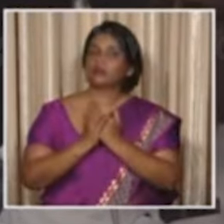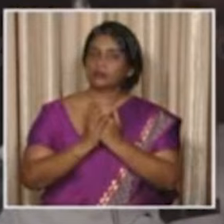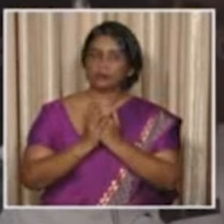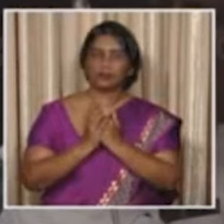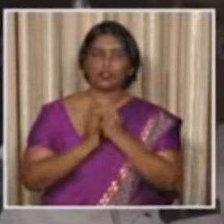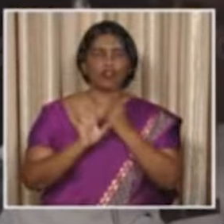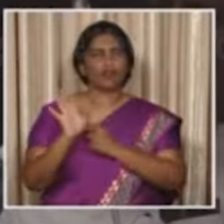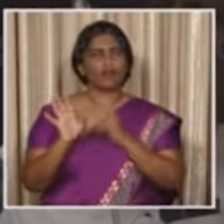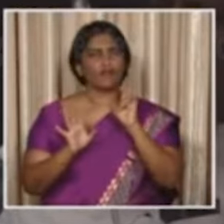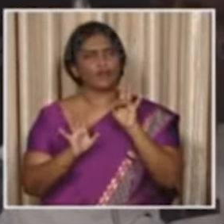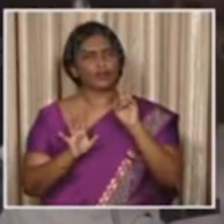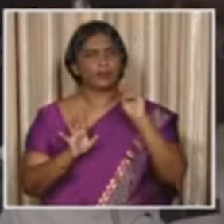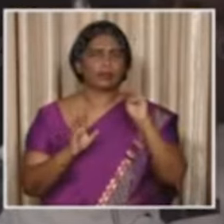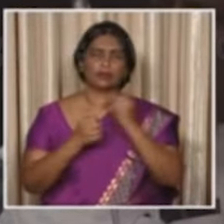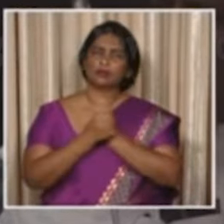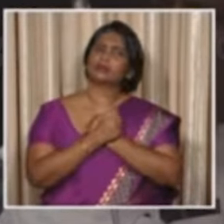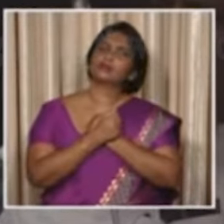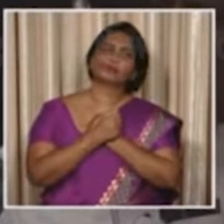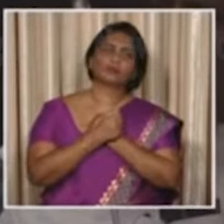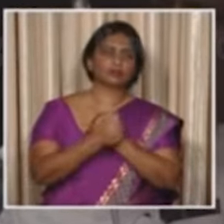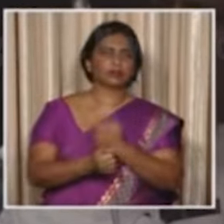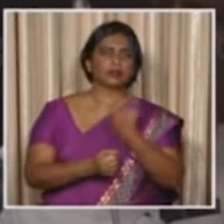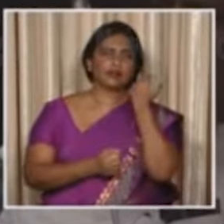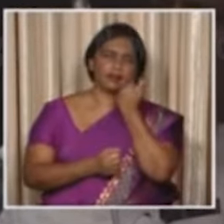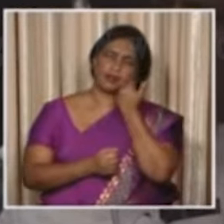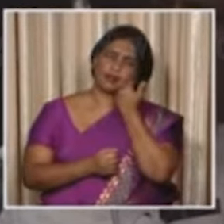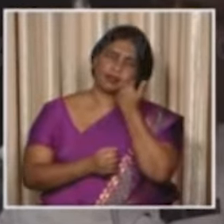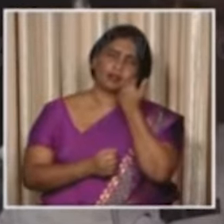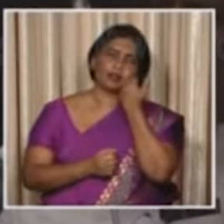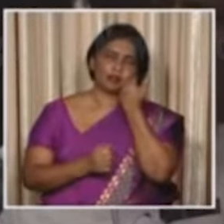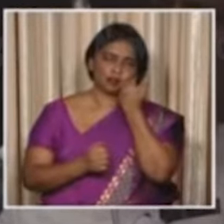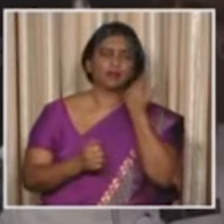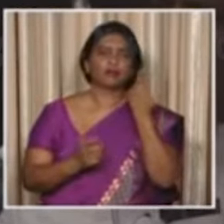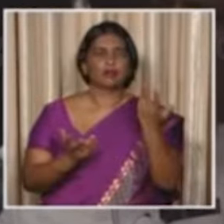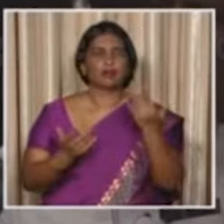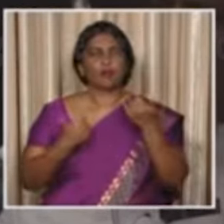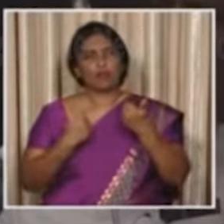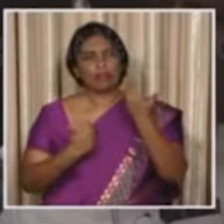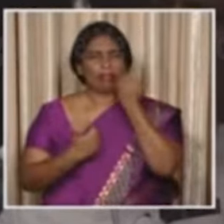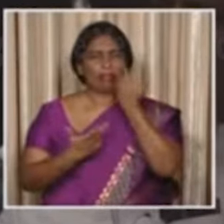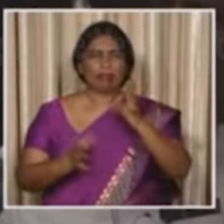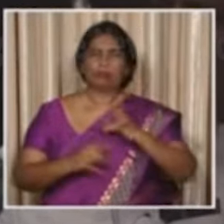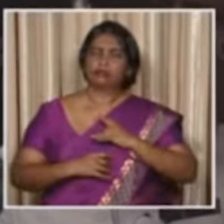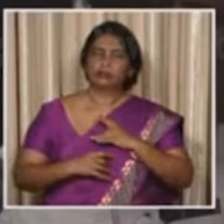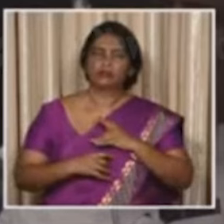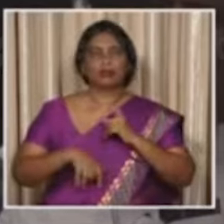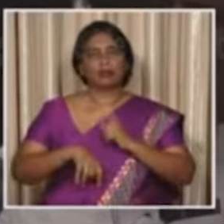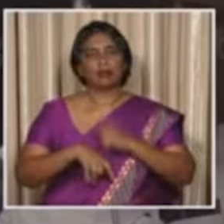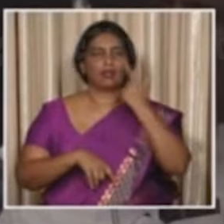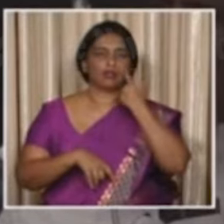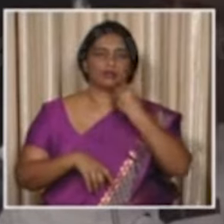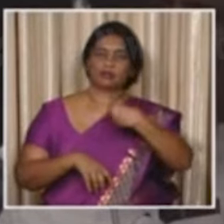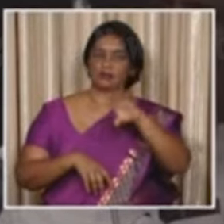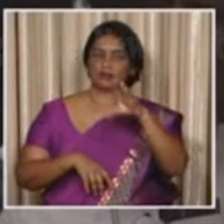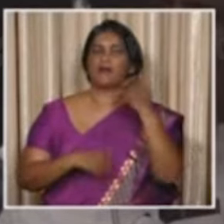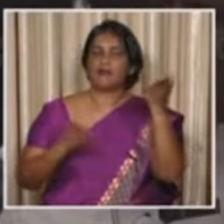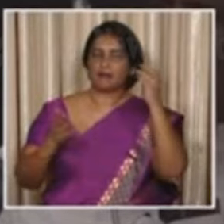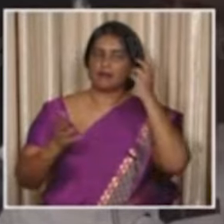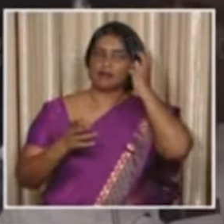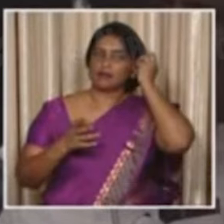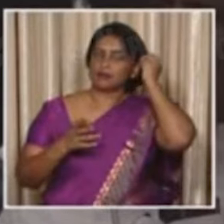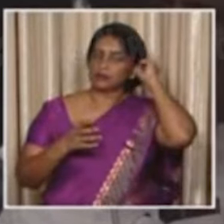අවුරුදු 25-30ක් හිරේ හිටියාම අසනීප වෙලා නේද හොඳ නොවන රෝගයක් හැදුනහම එවැනි අවස්ථාවල එහෙම සමාව දීපු අවස්ථා